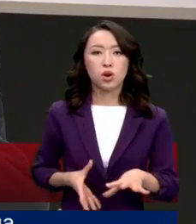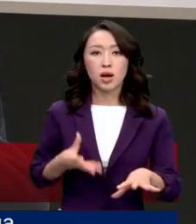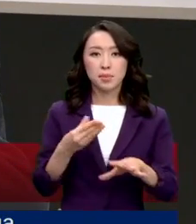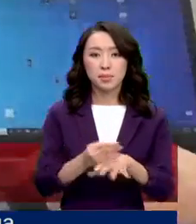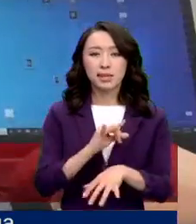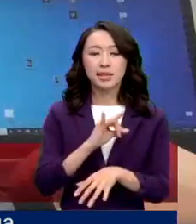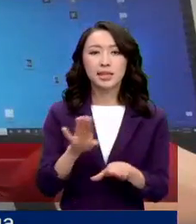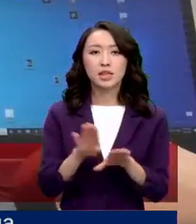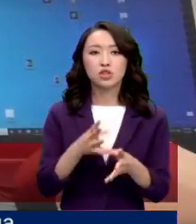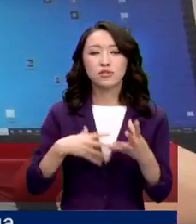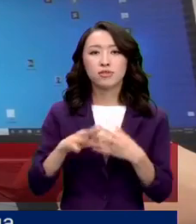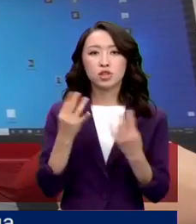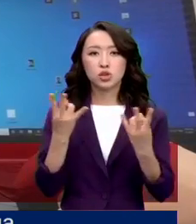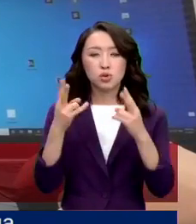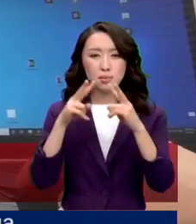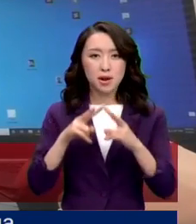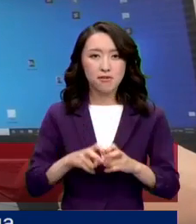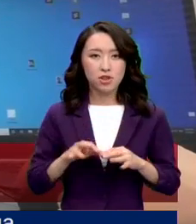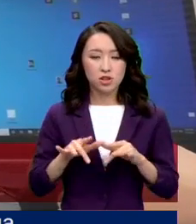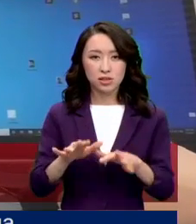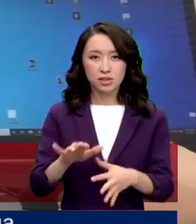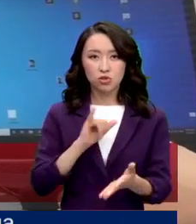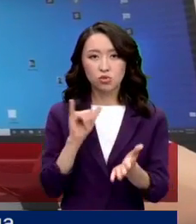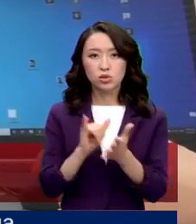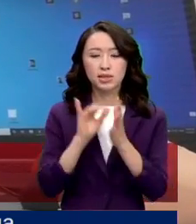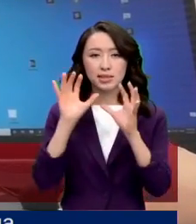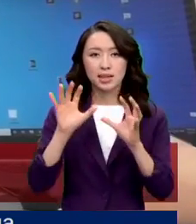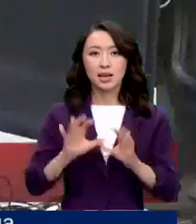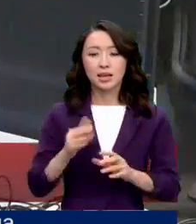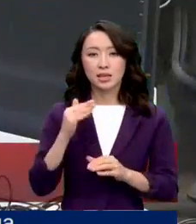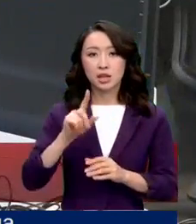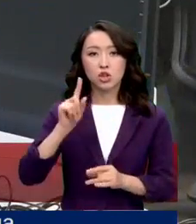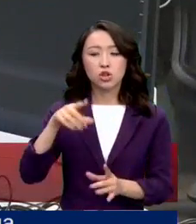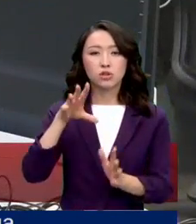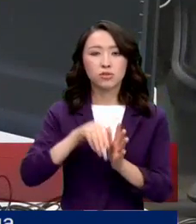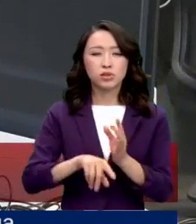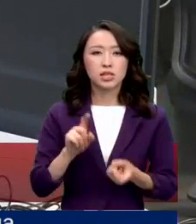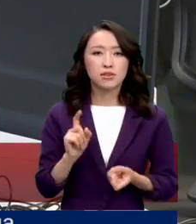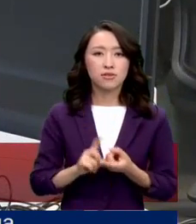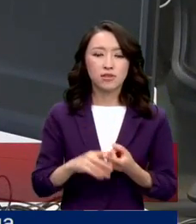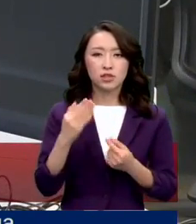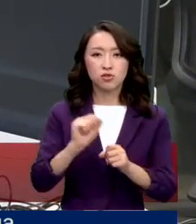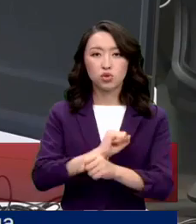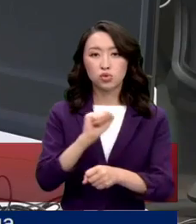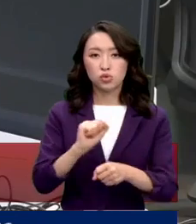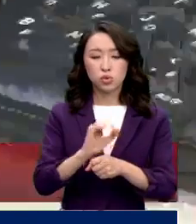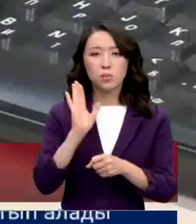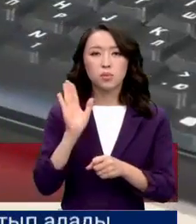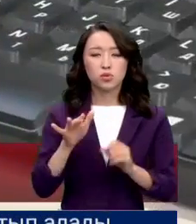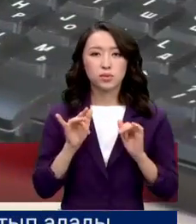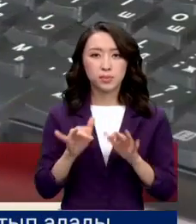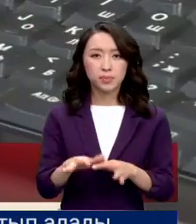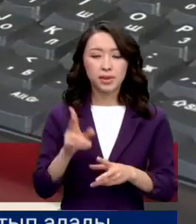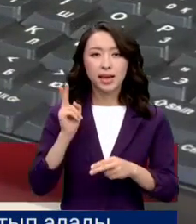также, что все необходимые проверочные мероприятия, установленные законодательством, в том числе касающиеся ликвидации, будут проведены.